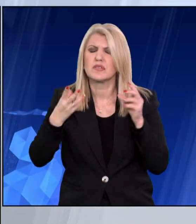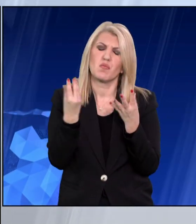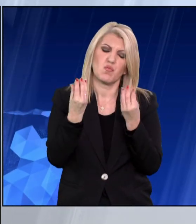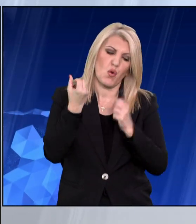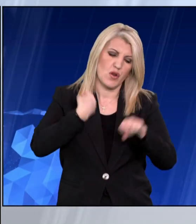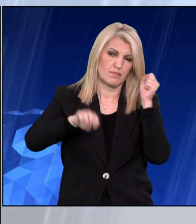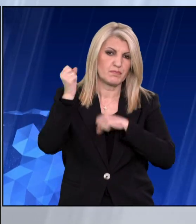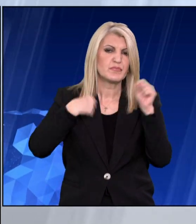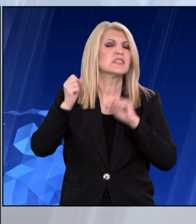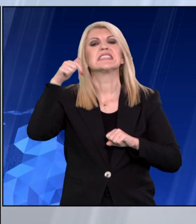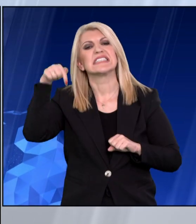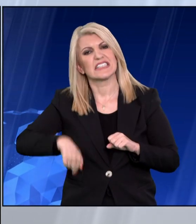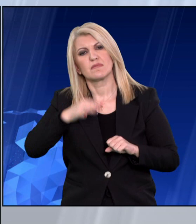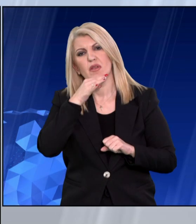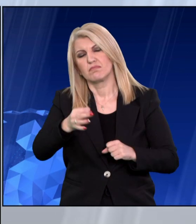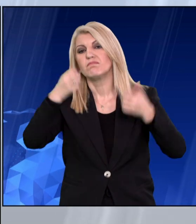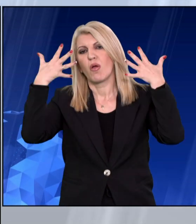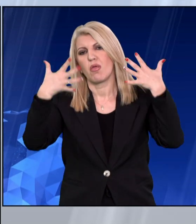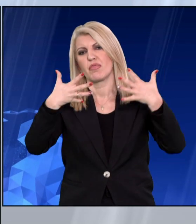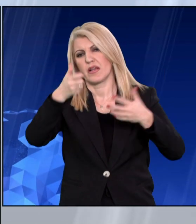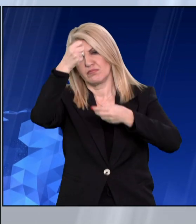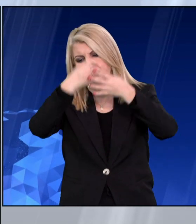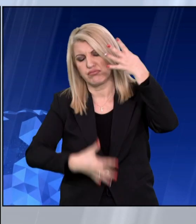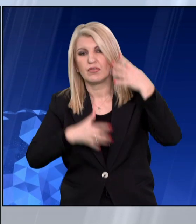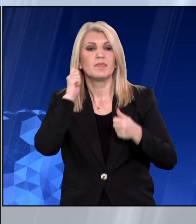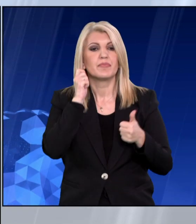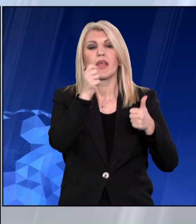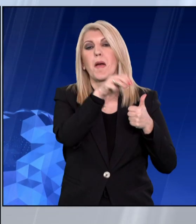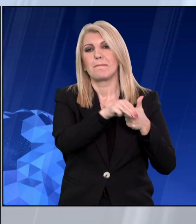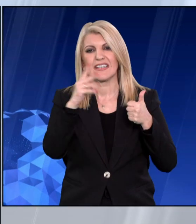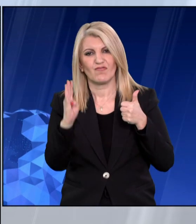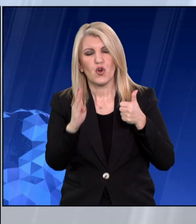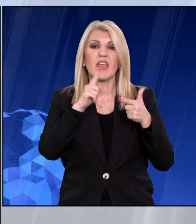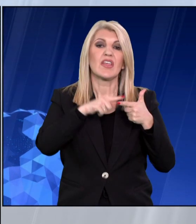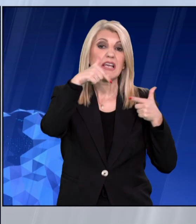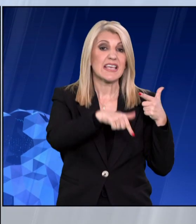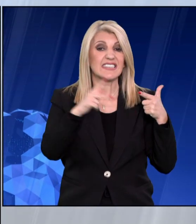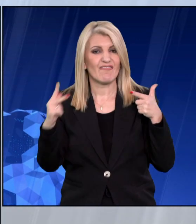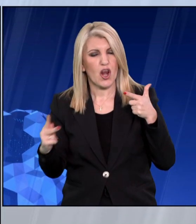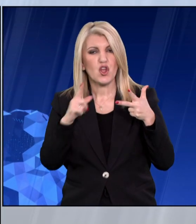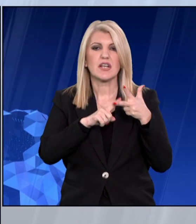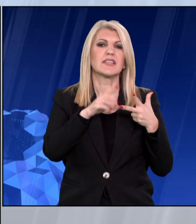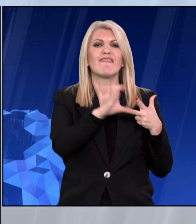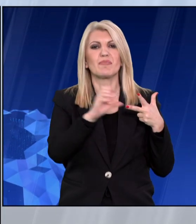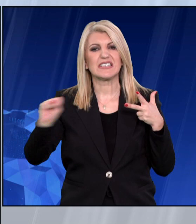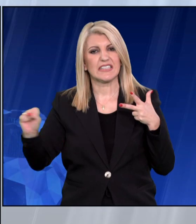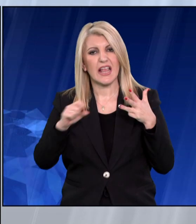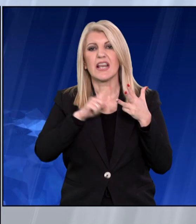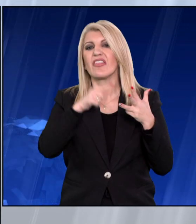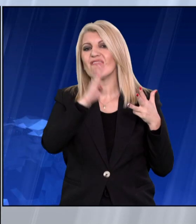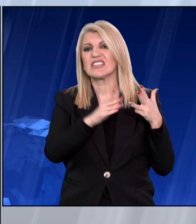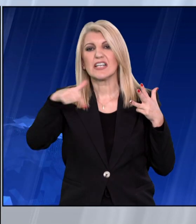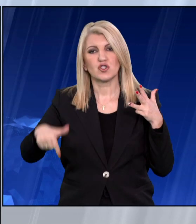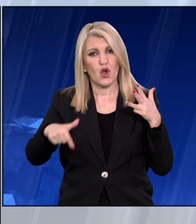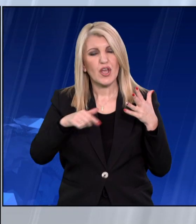καταψηφίσουν ή θα απέχουν μεταξύ αυτών είναι ο μάκης βορίδης ο γιάννης κεφαλογιάννης ο ευριπίδης τελιανίδου βασίλης γιόγιακας ο κώστας